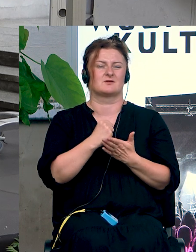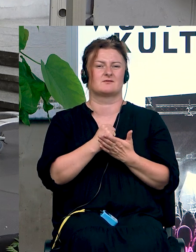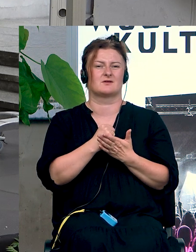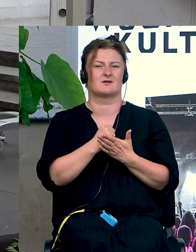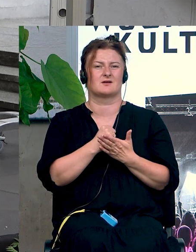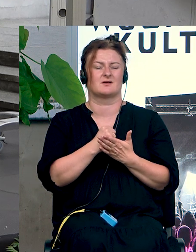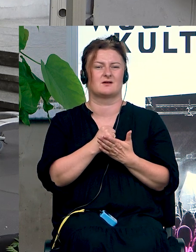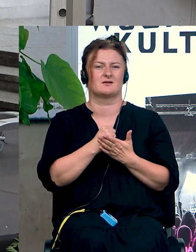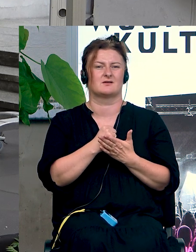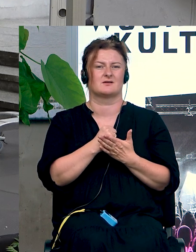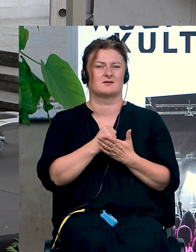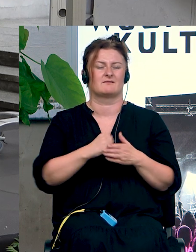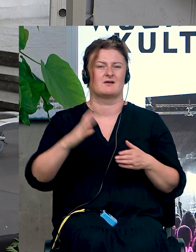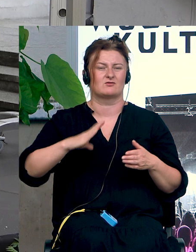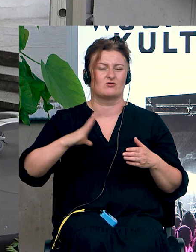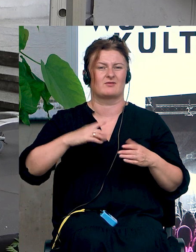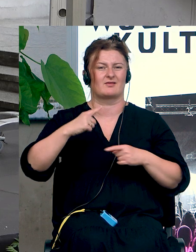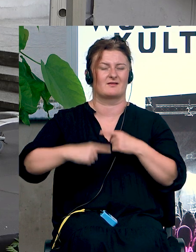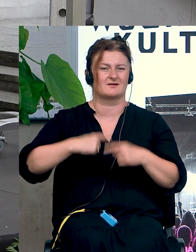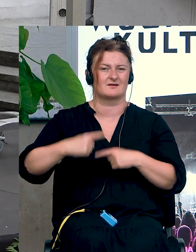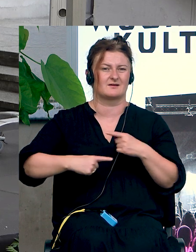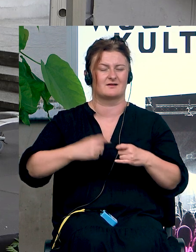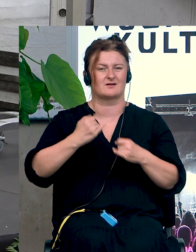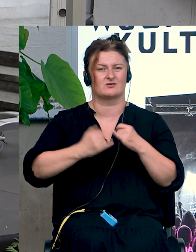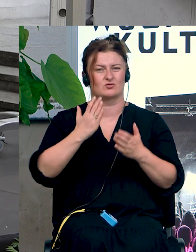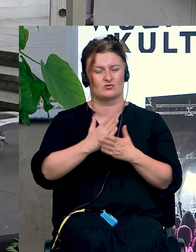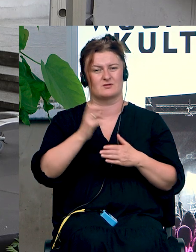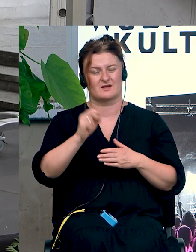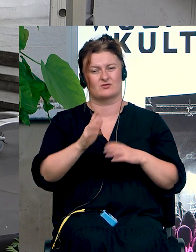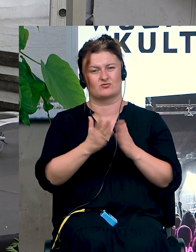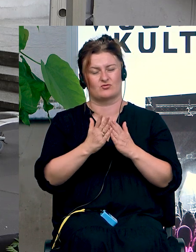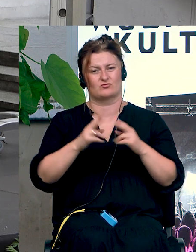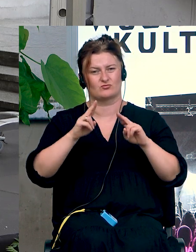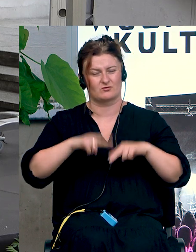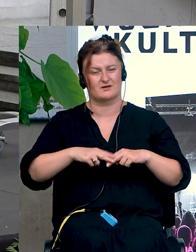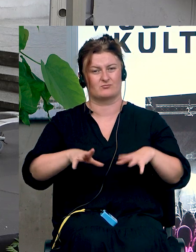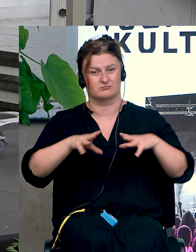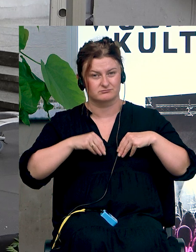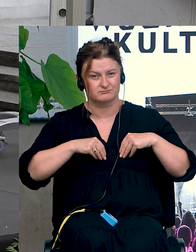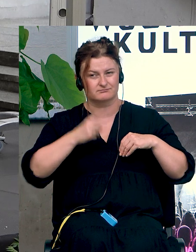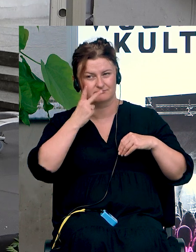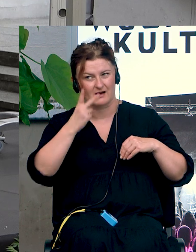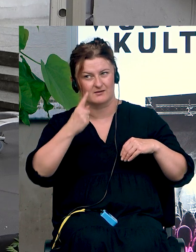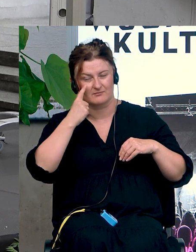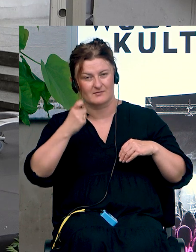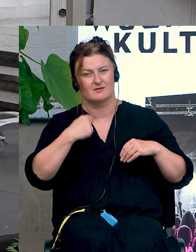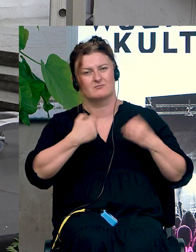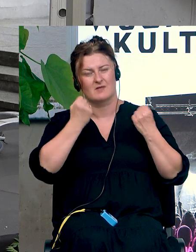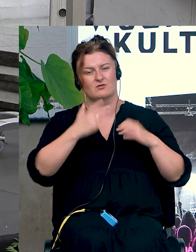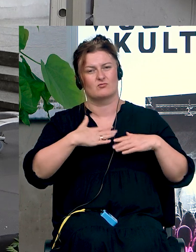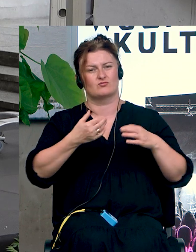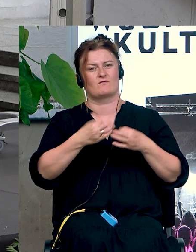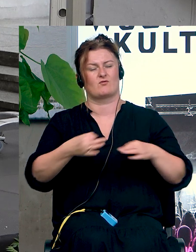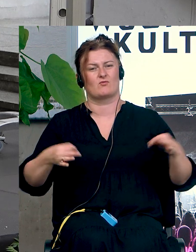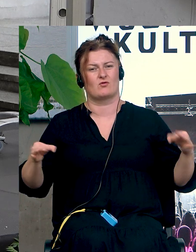якби якщо мене вже прийняла спільнота з такою книжкою, то я могла вільно і без купюр говорити радикальні і важливі речі про те, що насправді